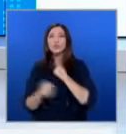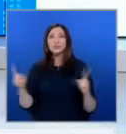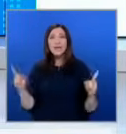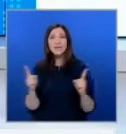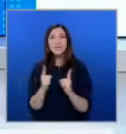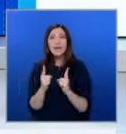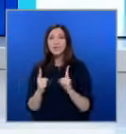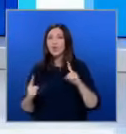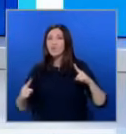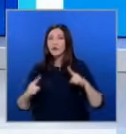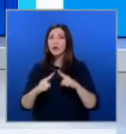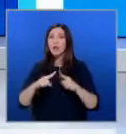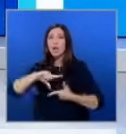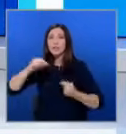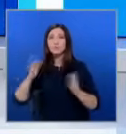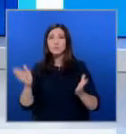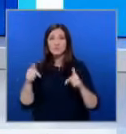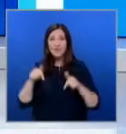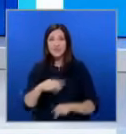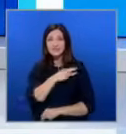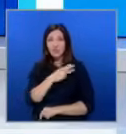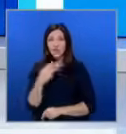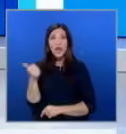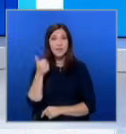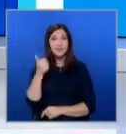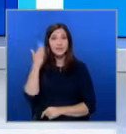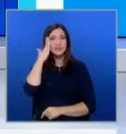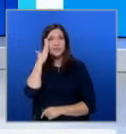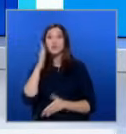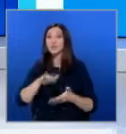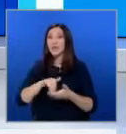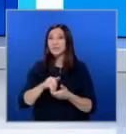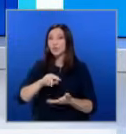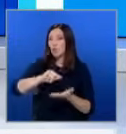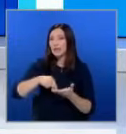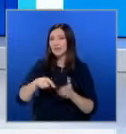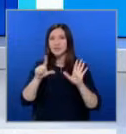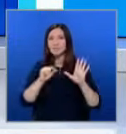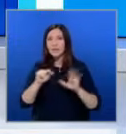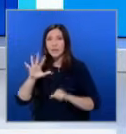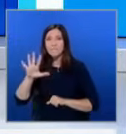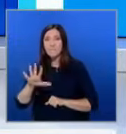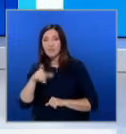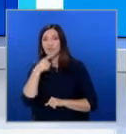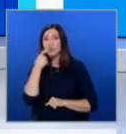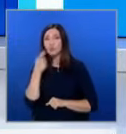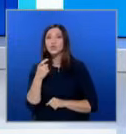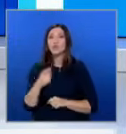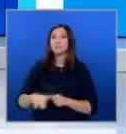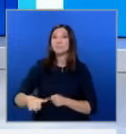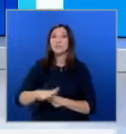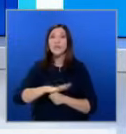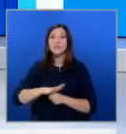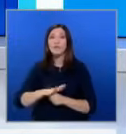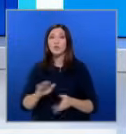Историческа среща на върха на НАТО започва днес във Вашингтон. Лидерите на страните от Алианса ще отбележат 75-та годишнина